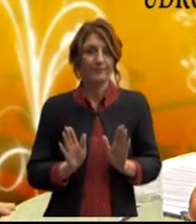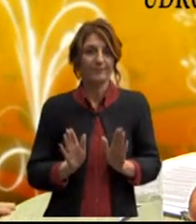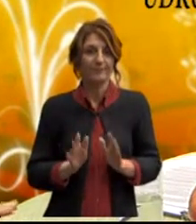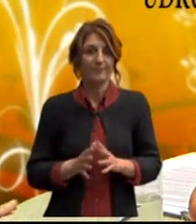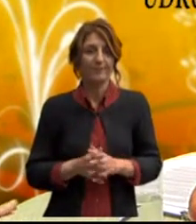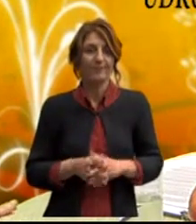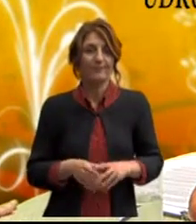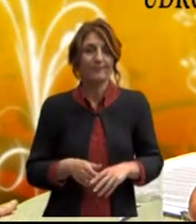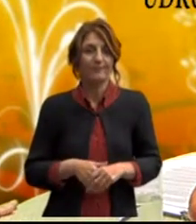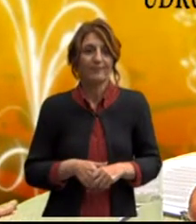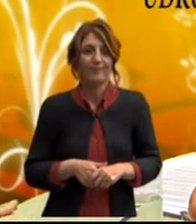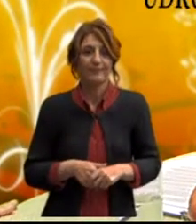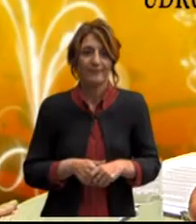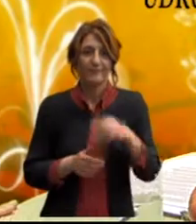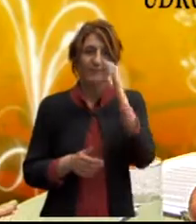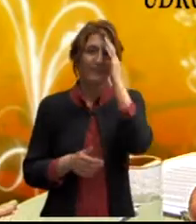gotov?